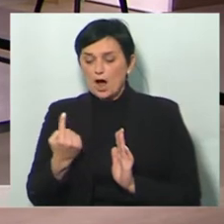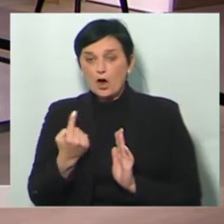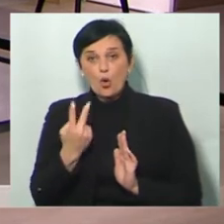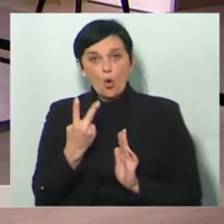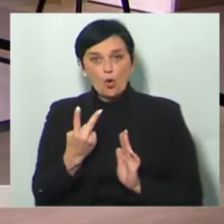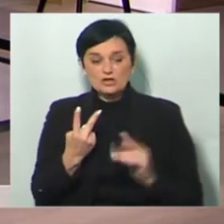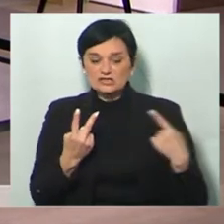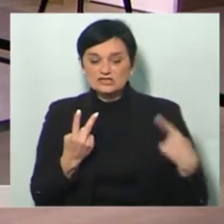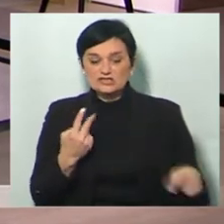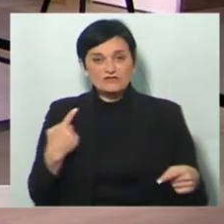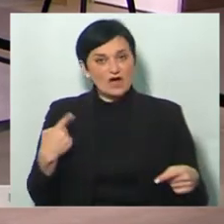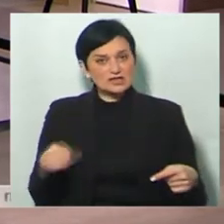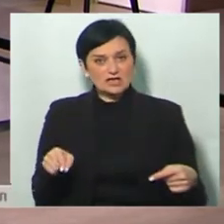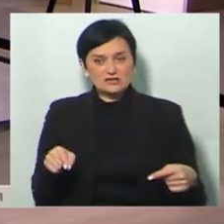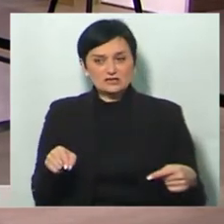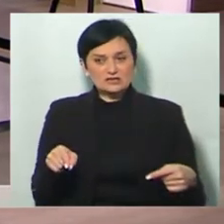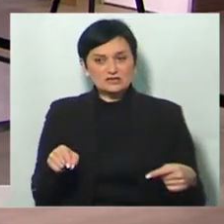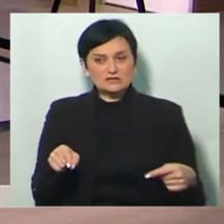ორი სხვადასხვა